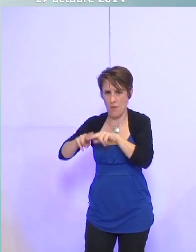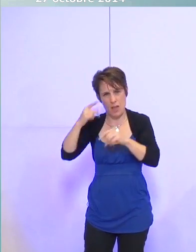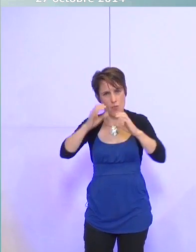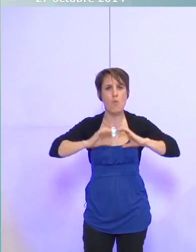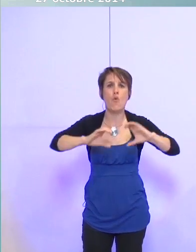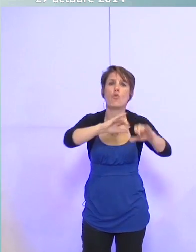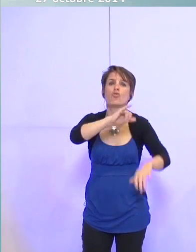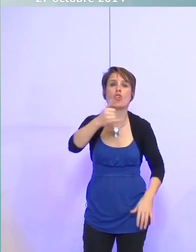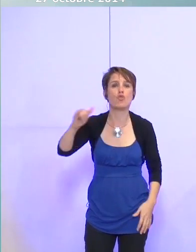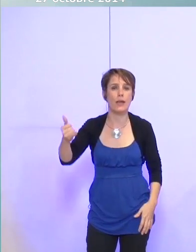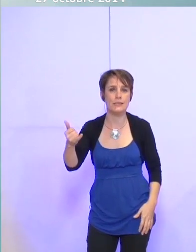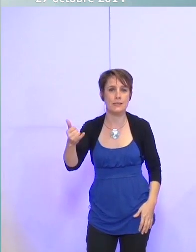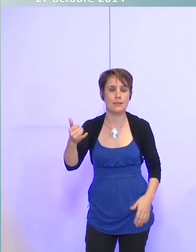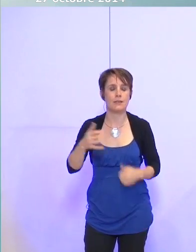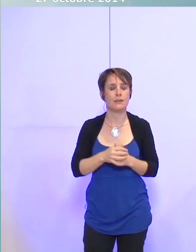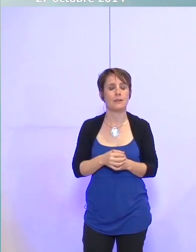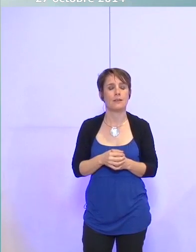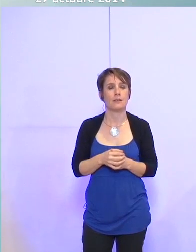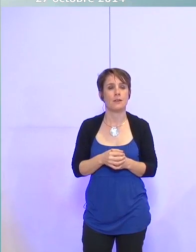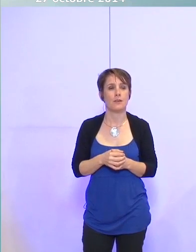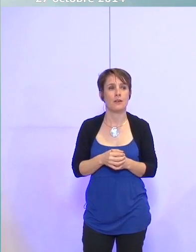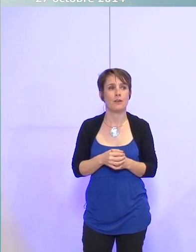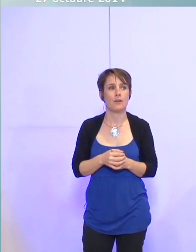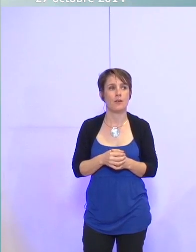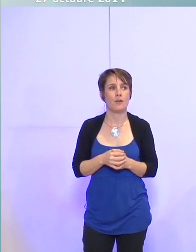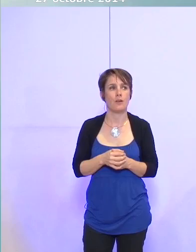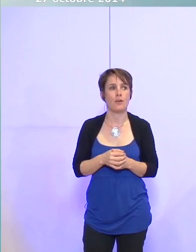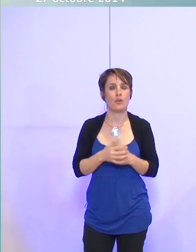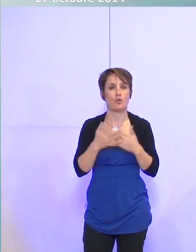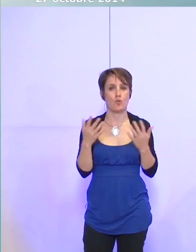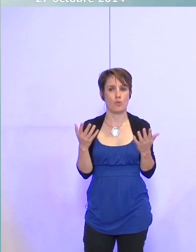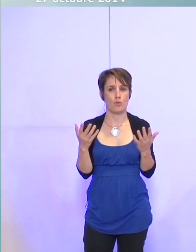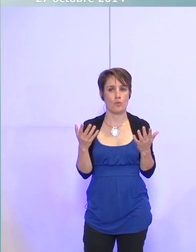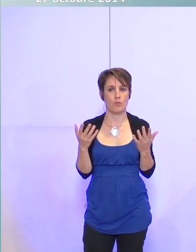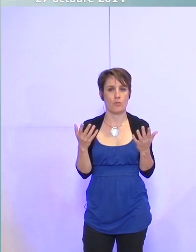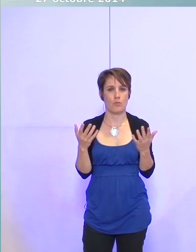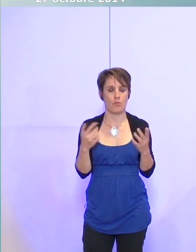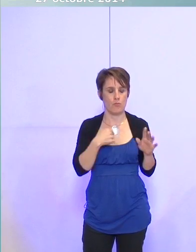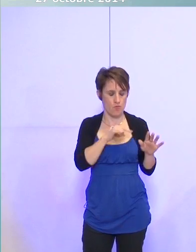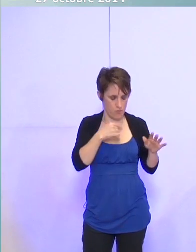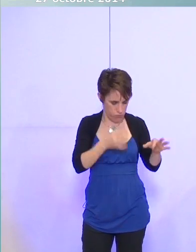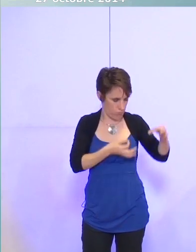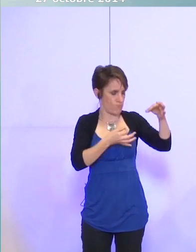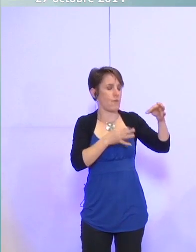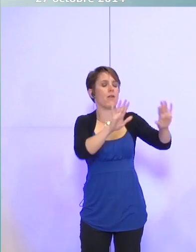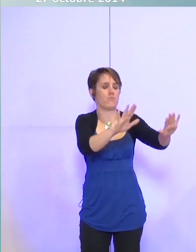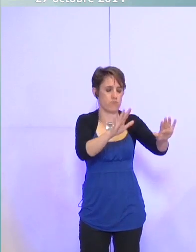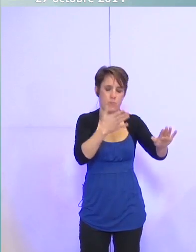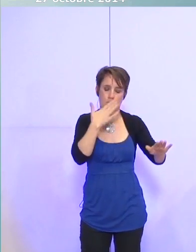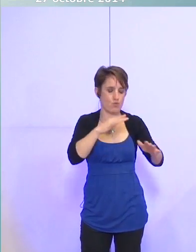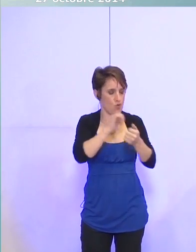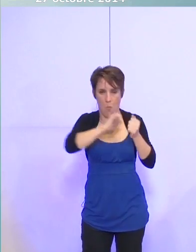Jaurès. Et donc nous avons à la fois réorienté le cadre de cette végétalisation, notamment en changeant certains